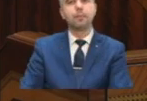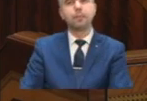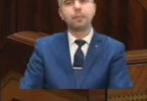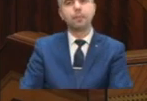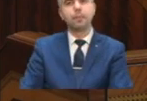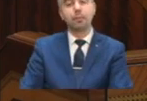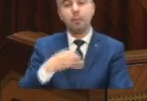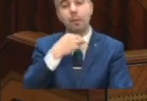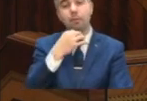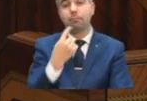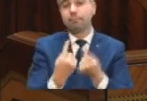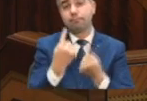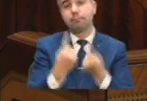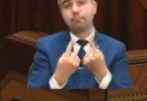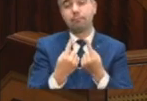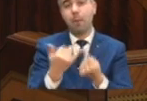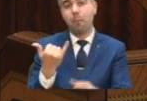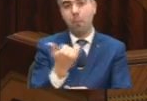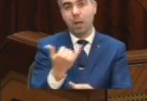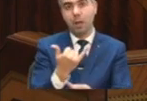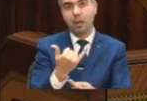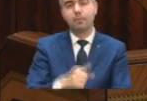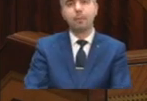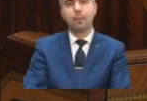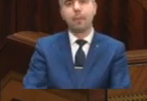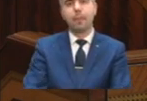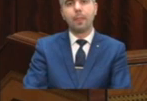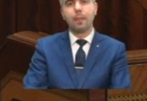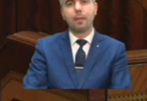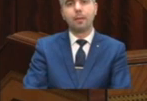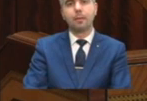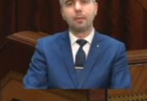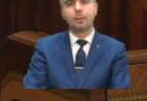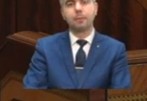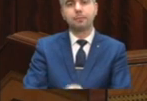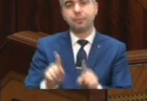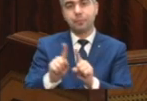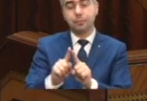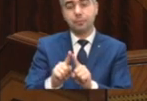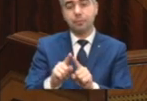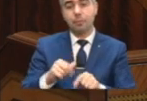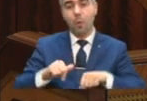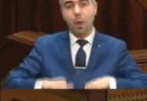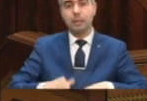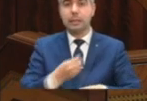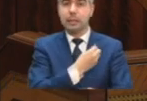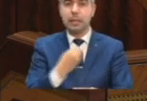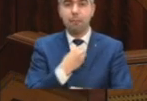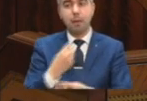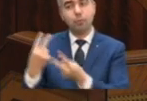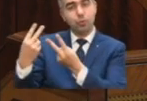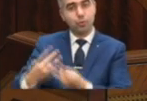كنا نتمنوا، لان الاساسي هو اننا بالنسبه الينا كنا نريد من السيد وزير الصحه انه يكون حاضر